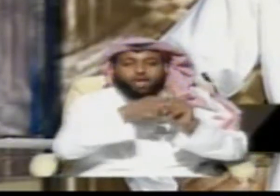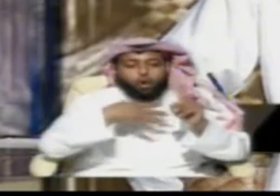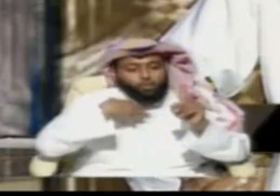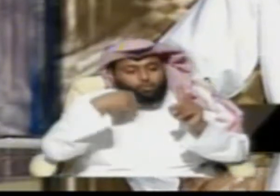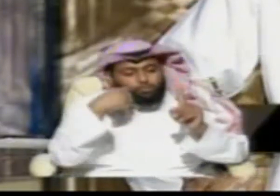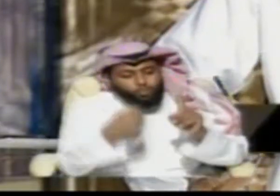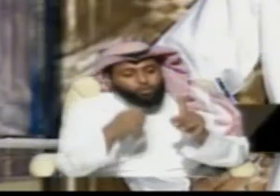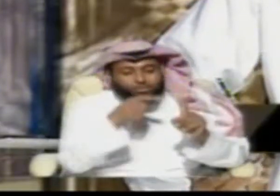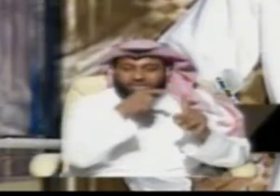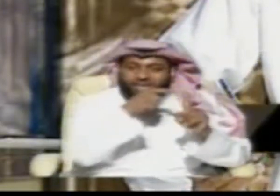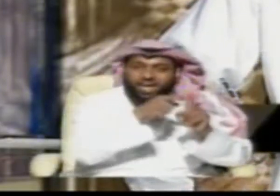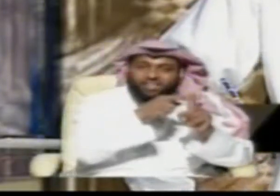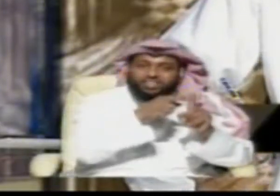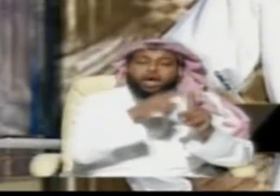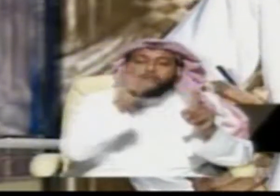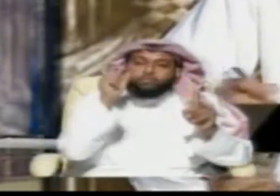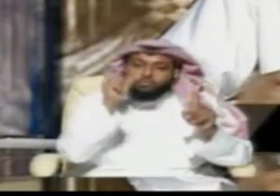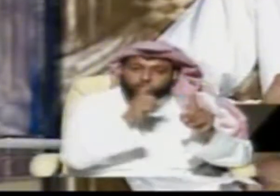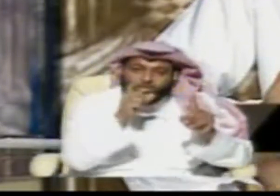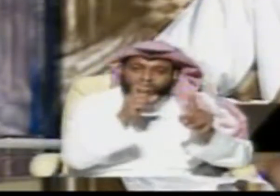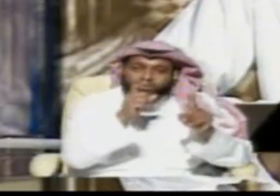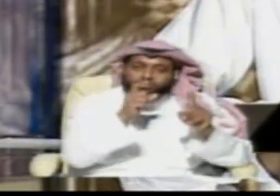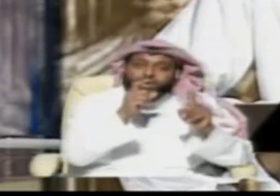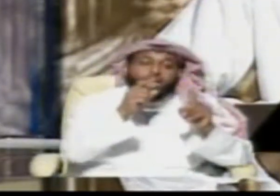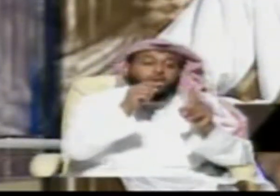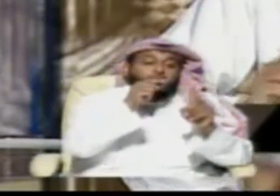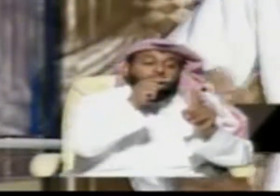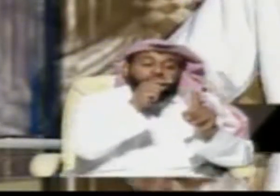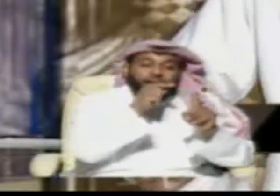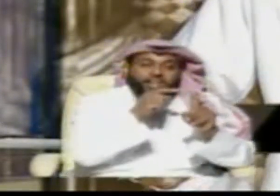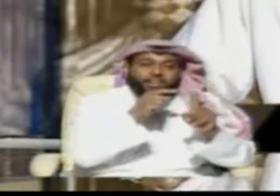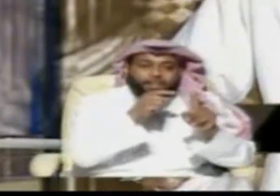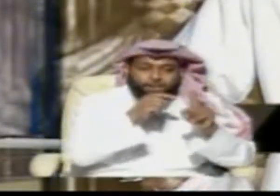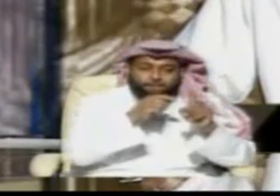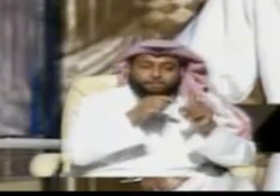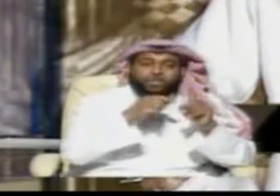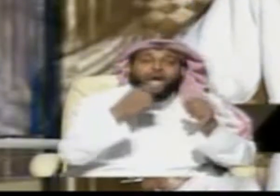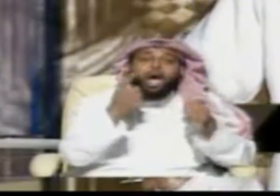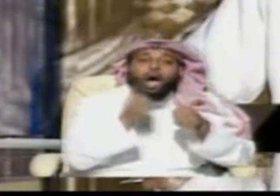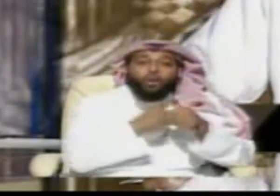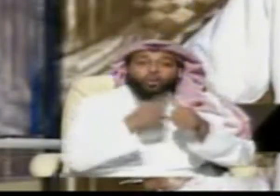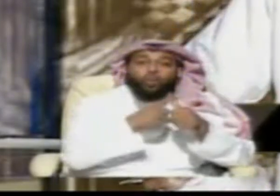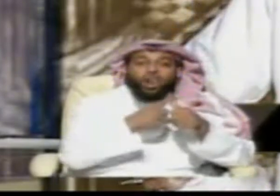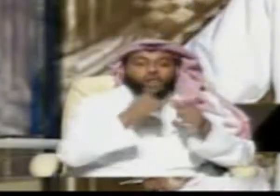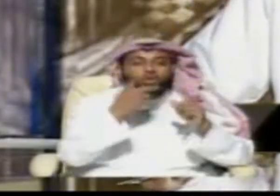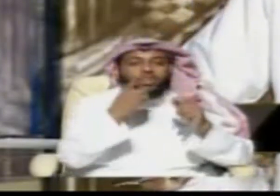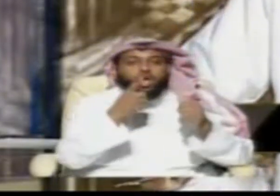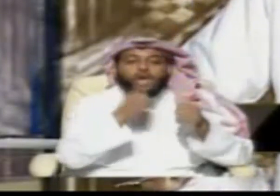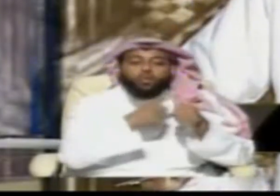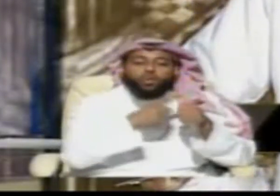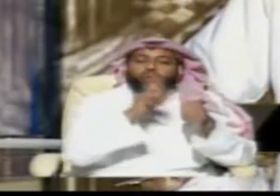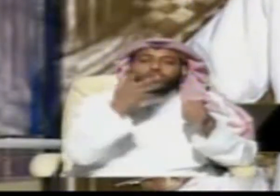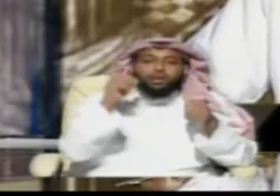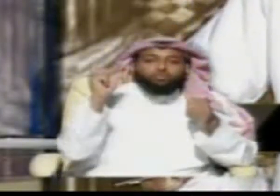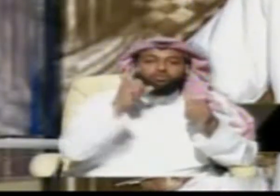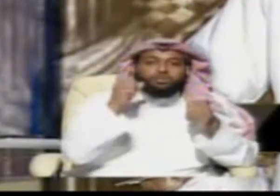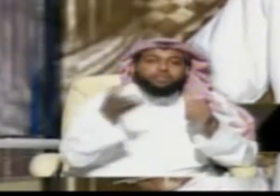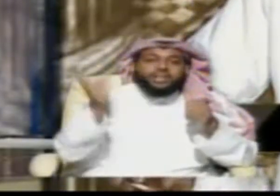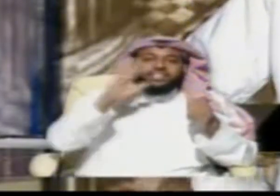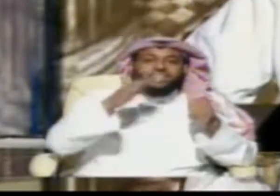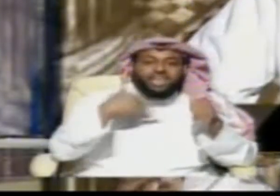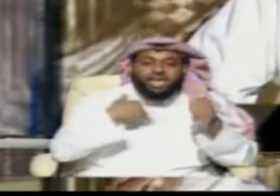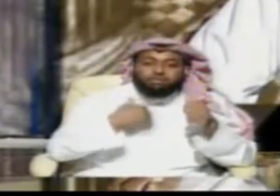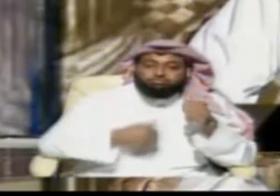بقوله تعالى: قالت الأعراب آمنا قل لم تؤمنوا ولكن قولوا أسلمنا. نعم. الآية. فأريد توضيح